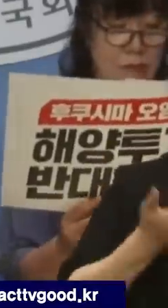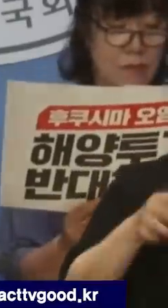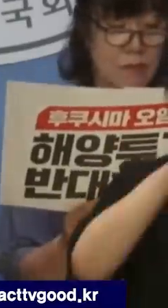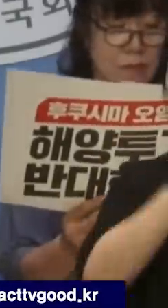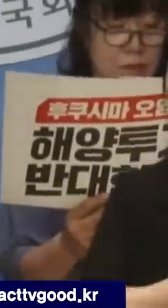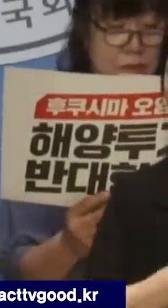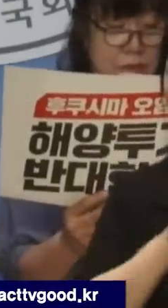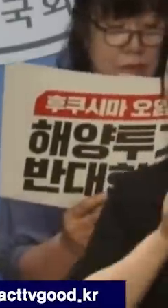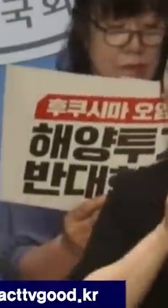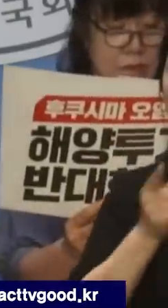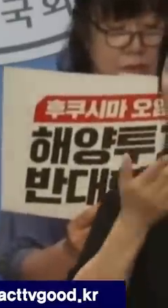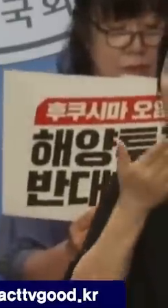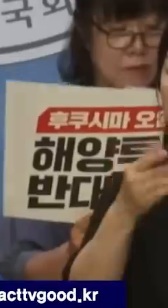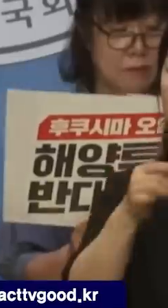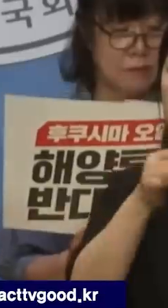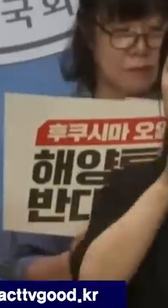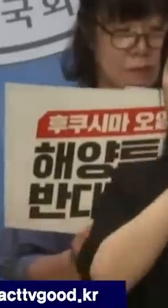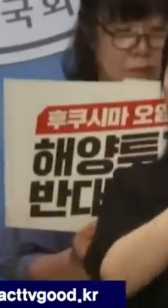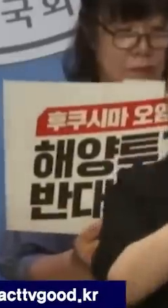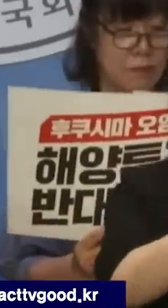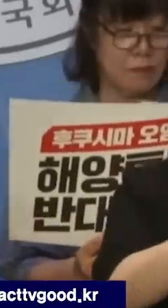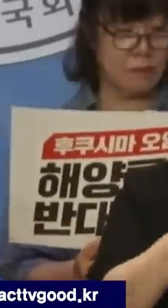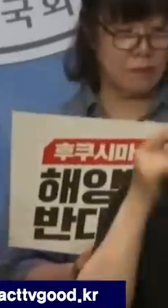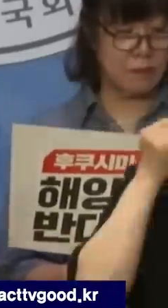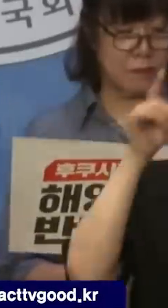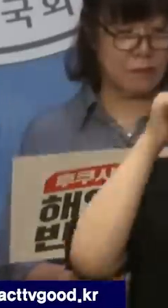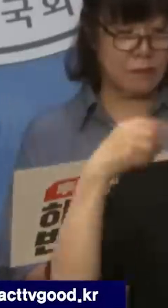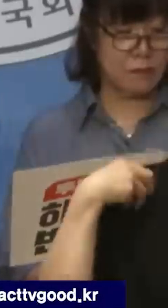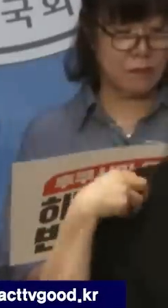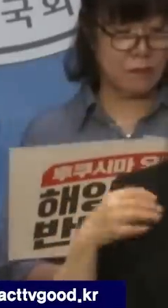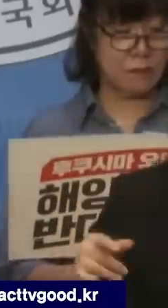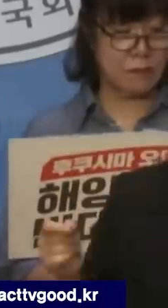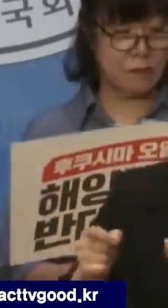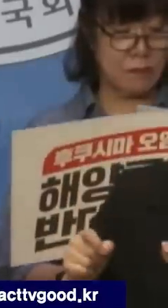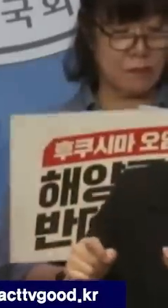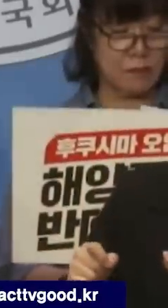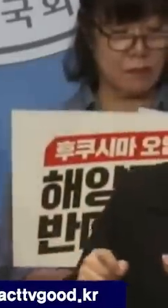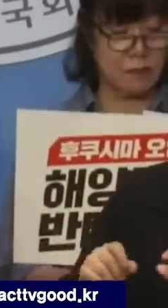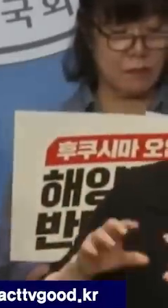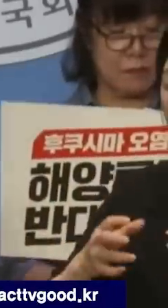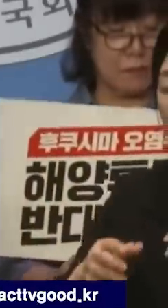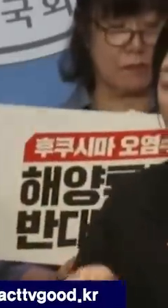촉구한다. 하나, 일본 정부는 주변사회와